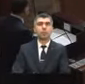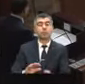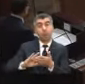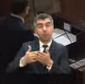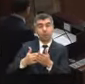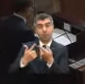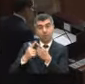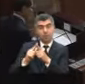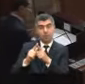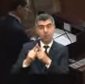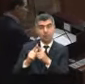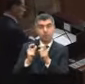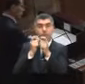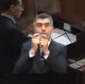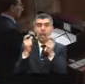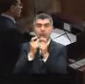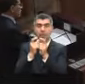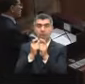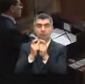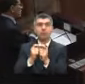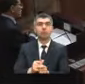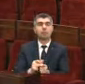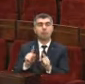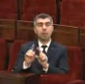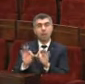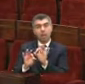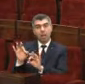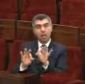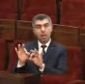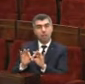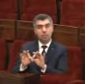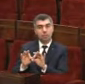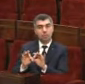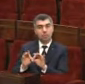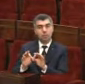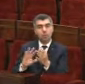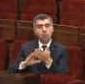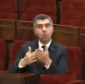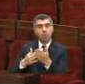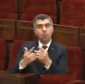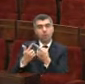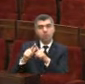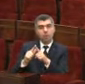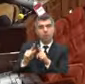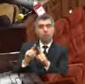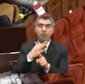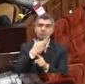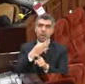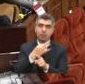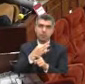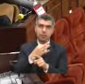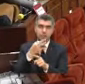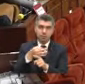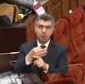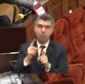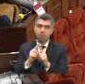للخاضعين لنظام المقاول الذاتي، وهو إجراء يهدف إلى إحداث نظام مبسط